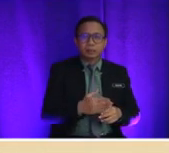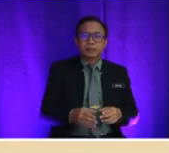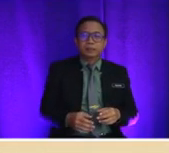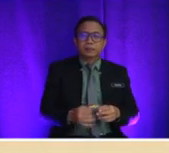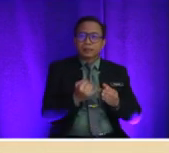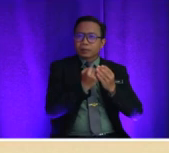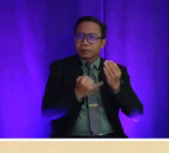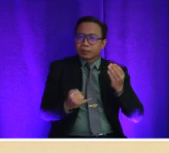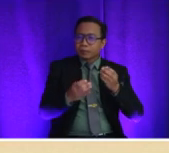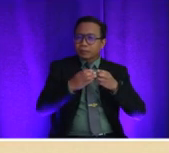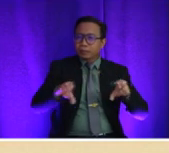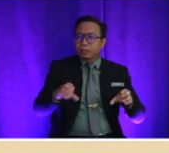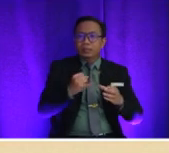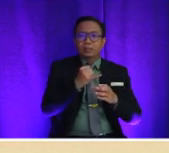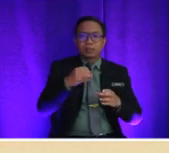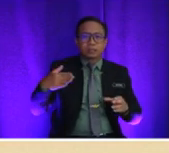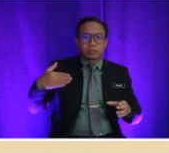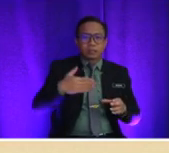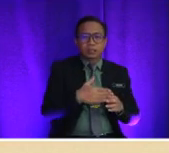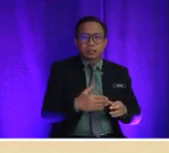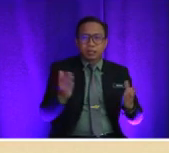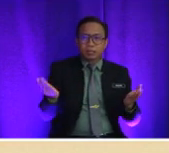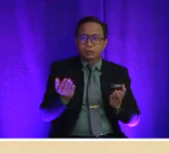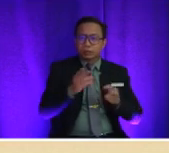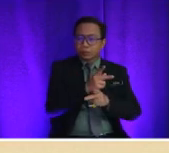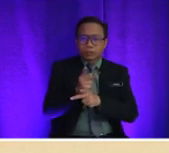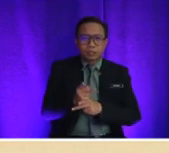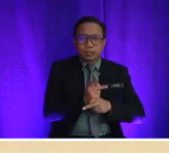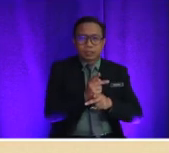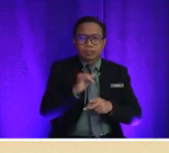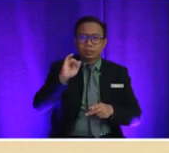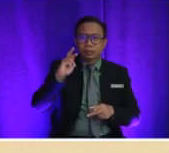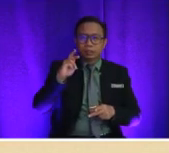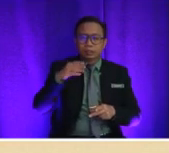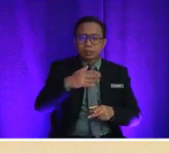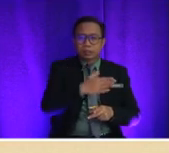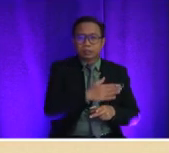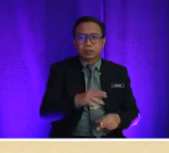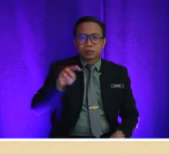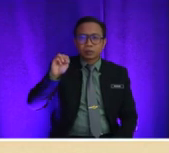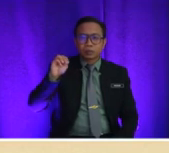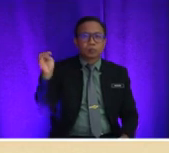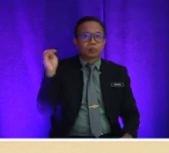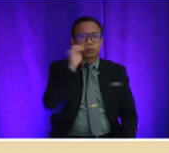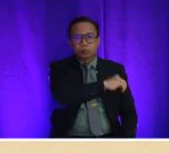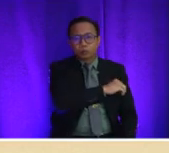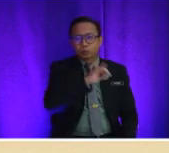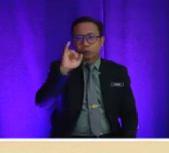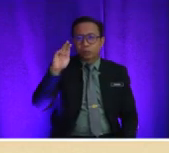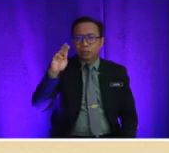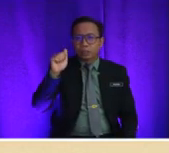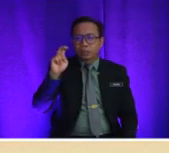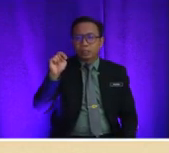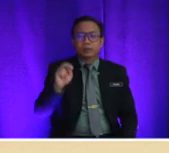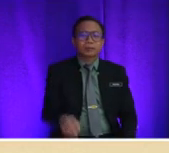dan keenam mengasuh benih ikan yang ketujuh musuh ikan musuh ikan ini banyak Hah mustika ini banyak